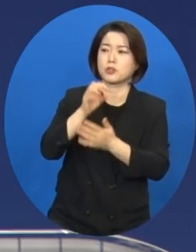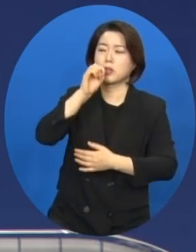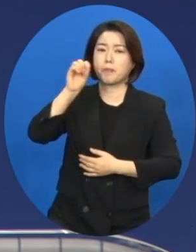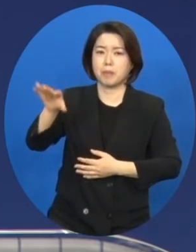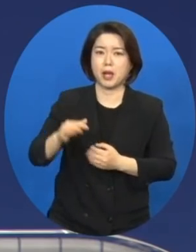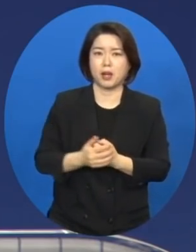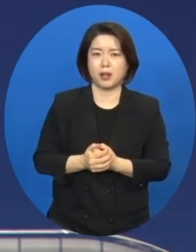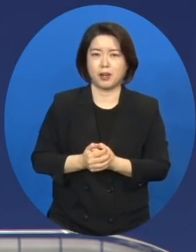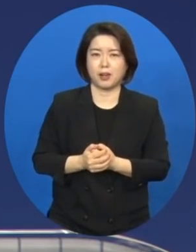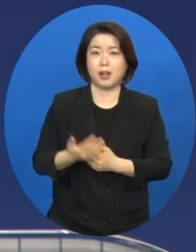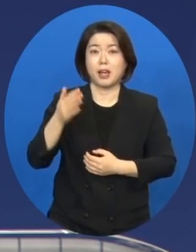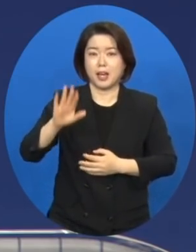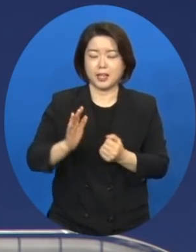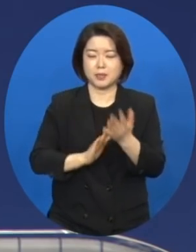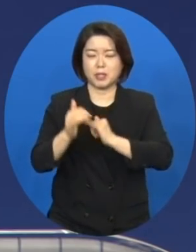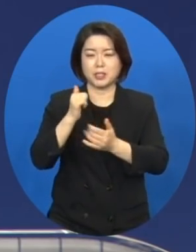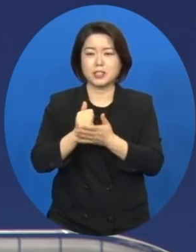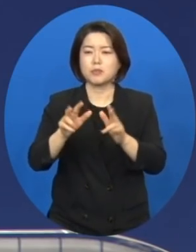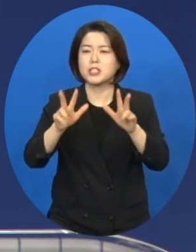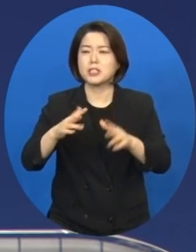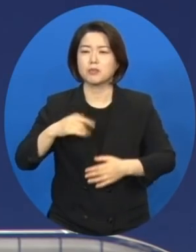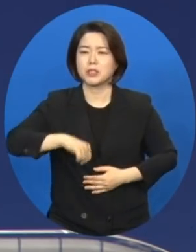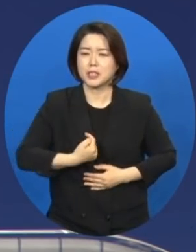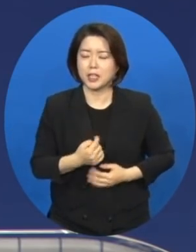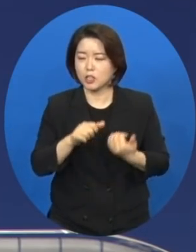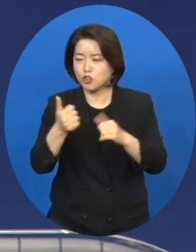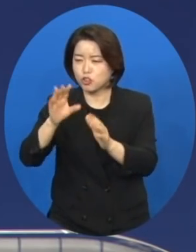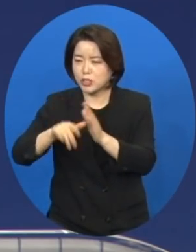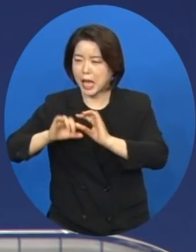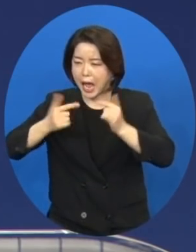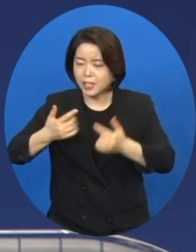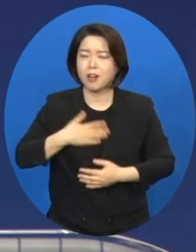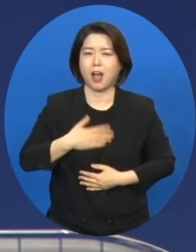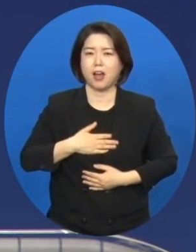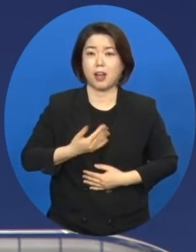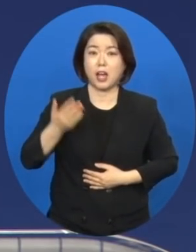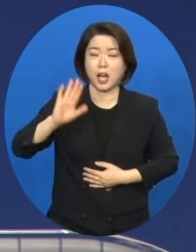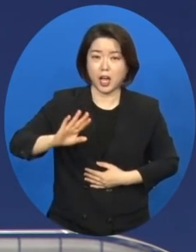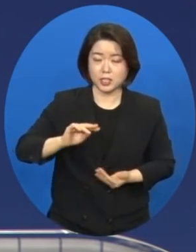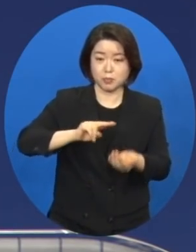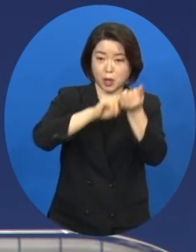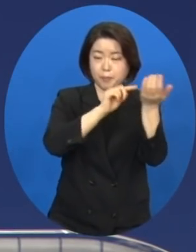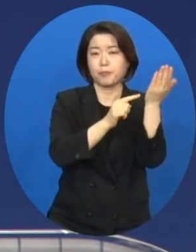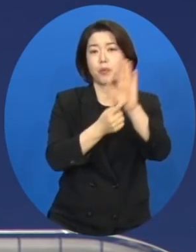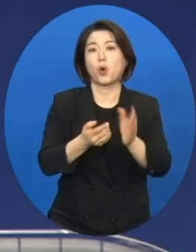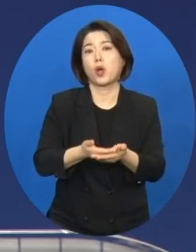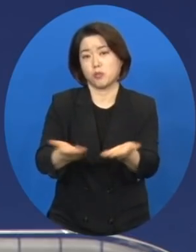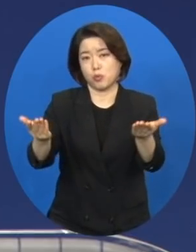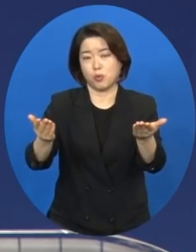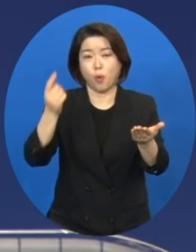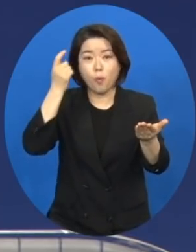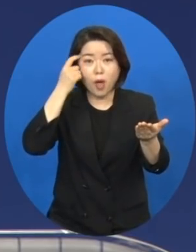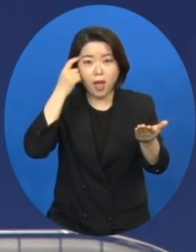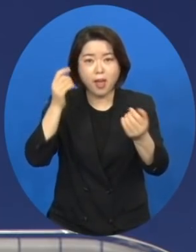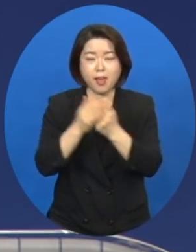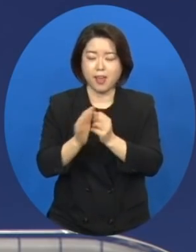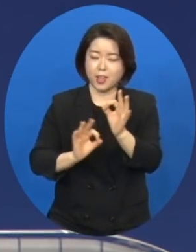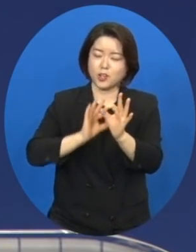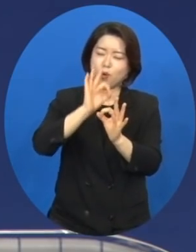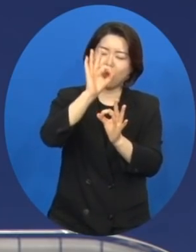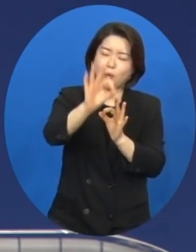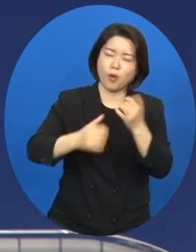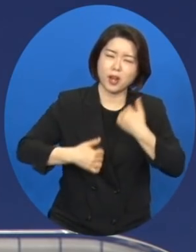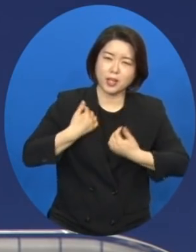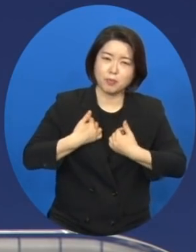때가 아님을 알고 있었지만 그러나 표적을 행하십니다. 왜냐하면 영원한 기쁨은 오직